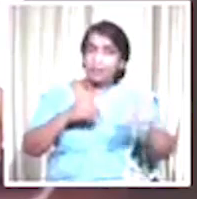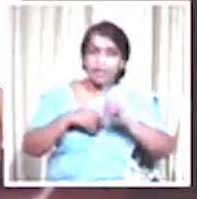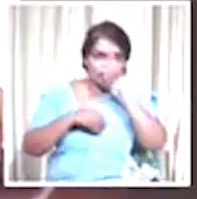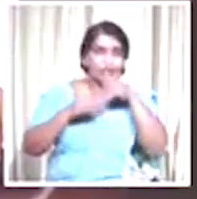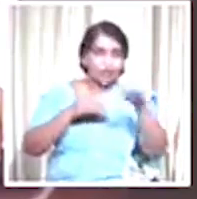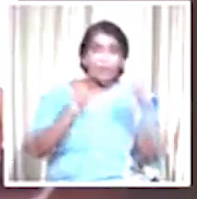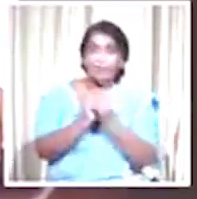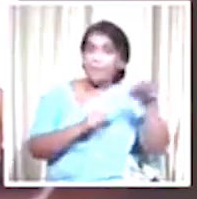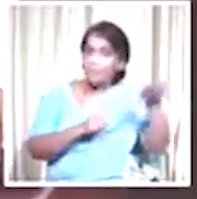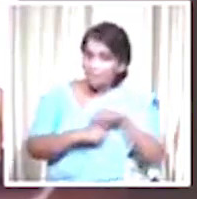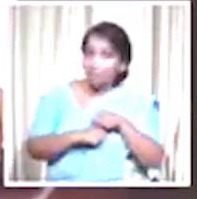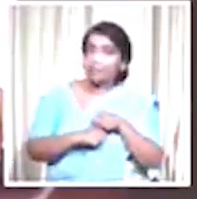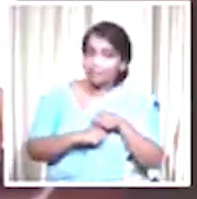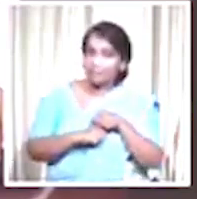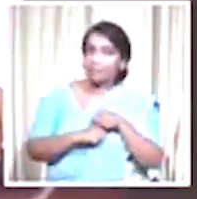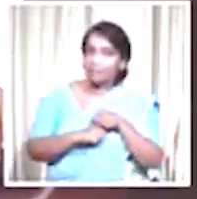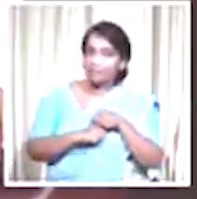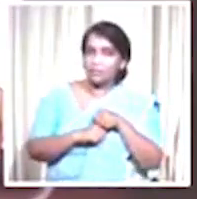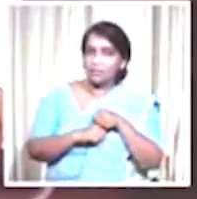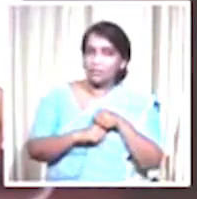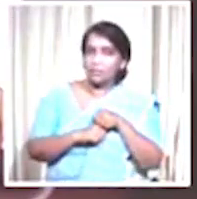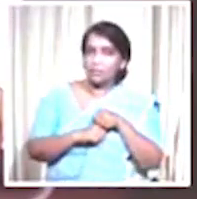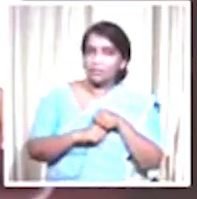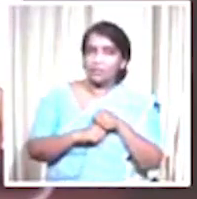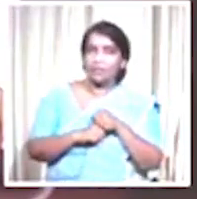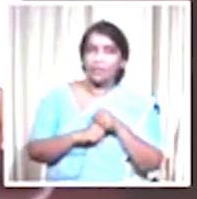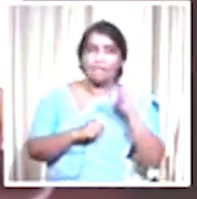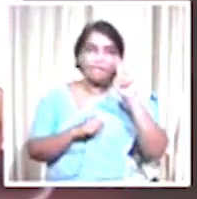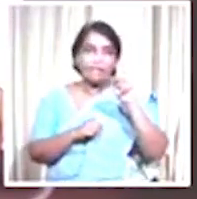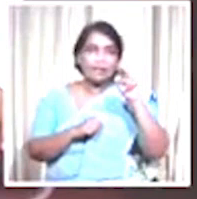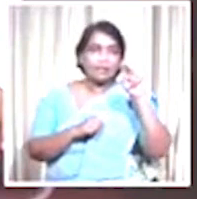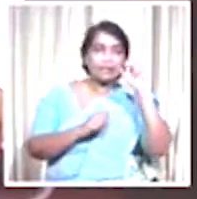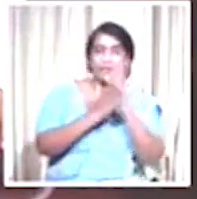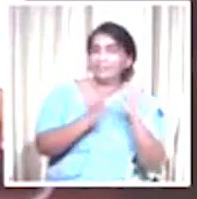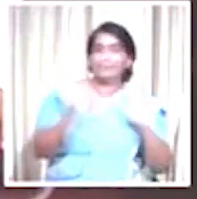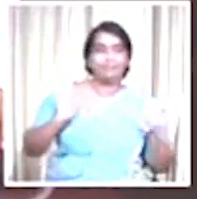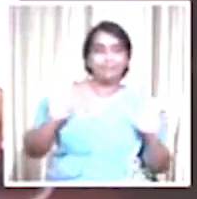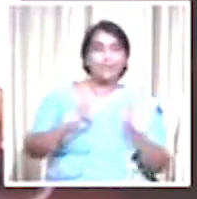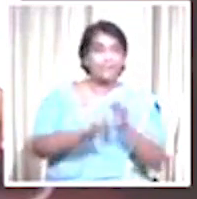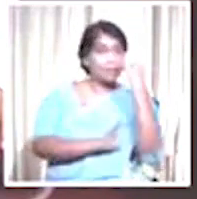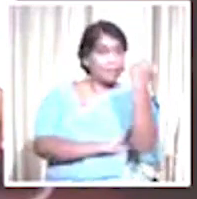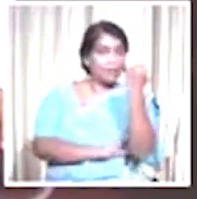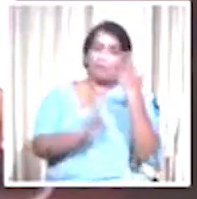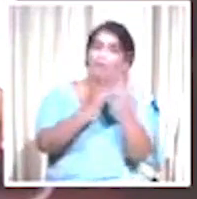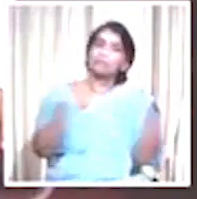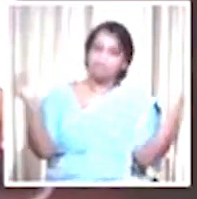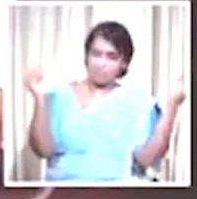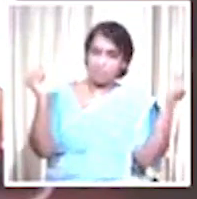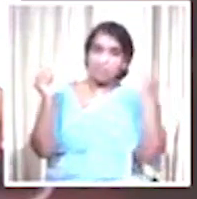me satiye genna me rissak karakak mekak nemei vidhaya ka janadi pati krame ahosi